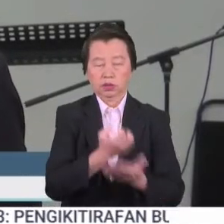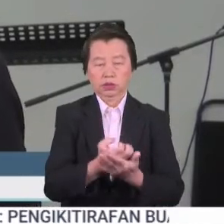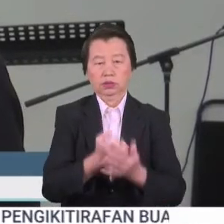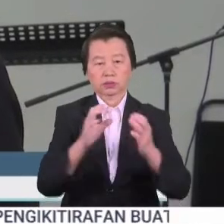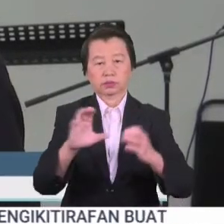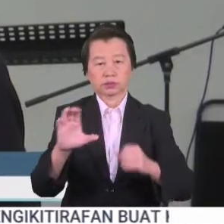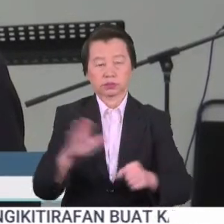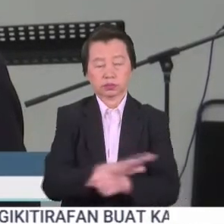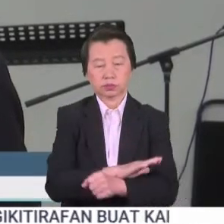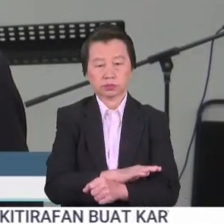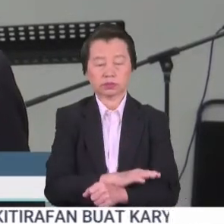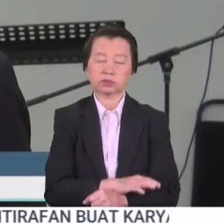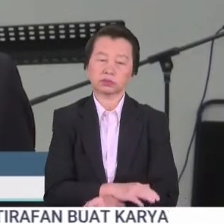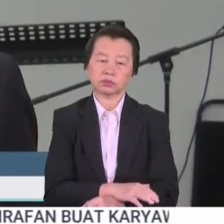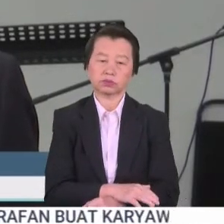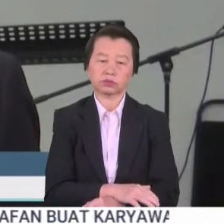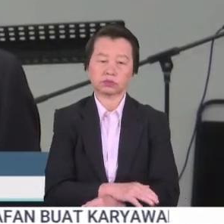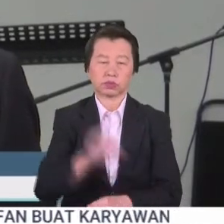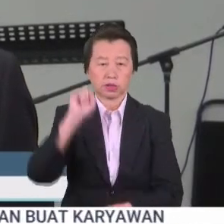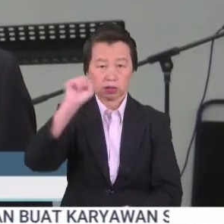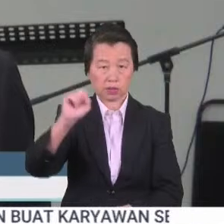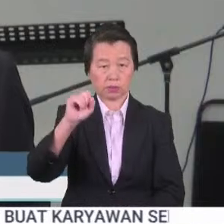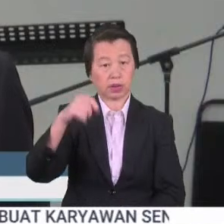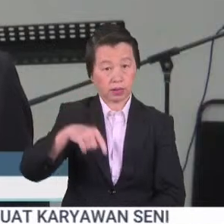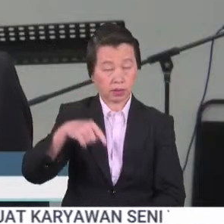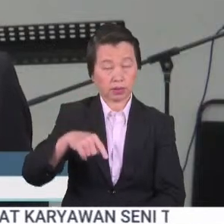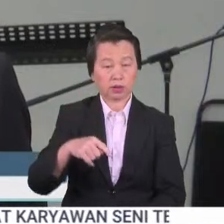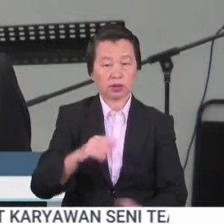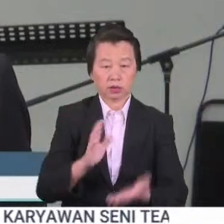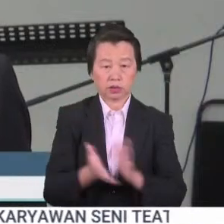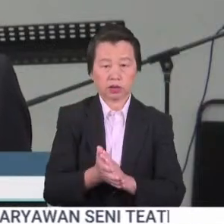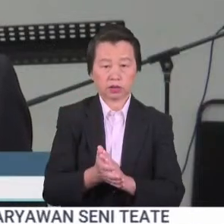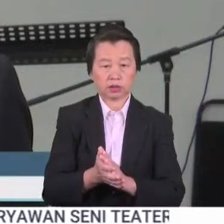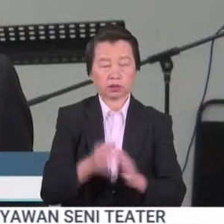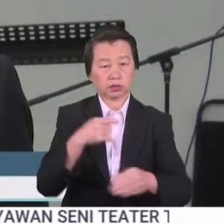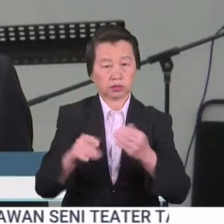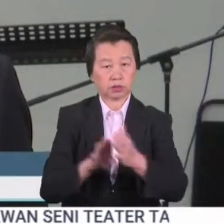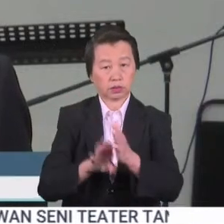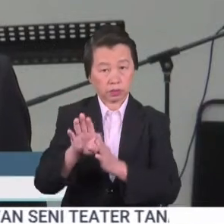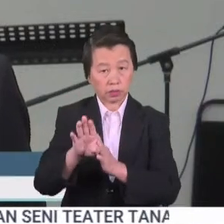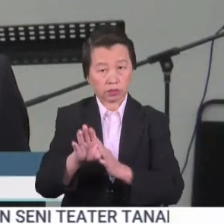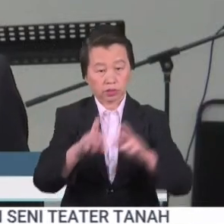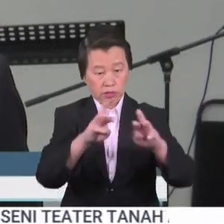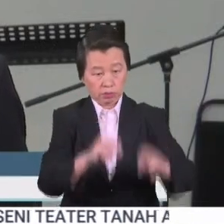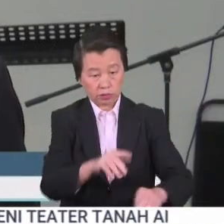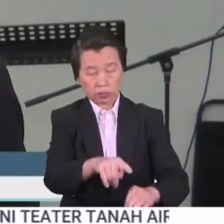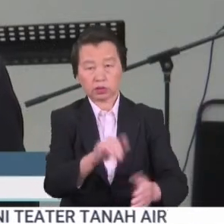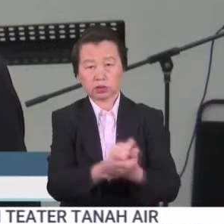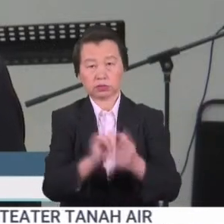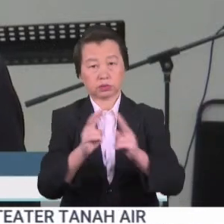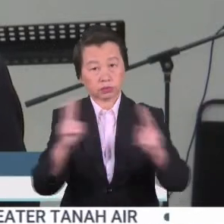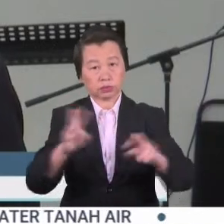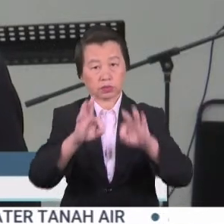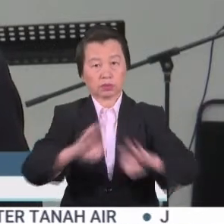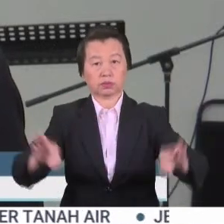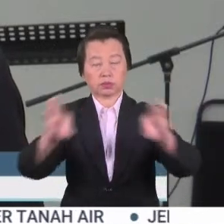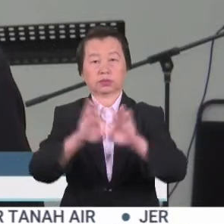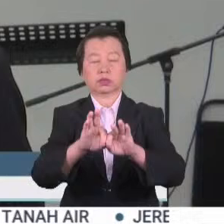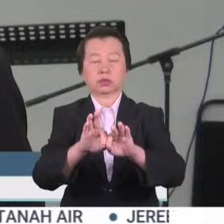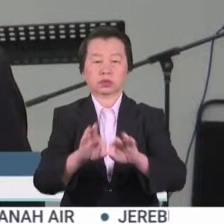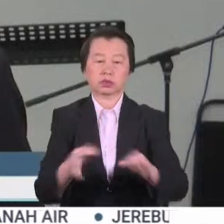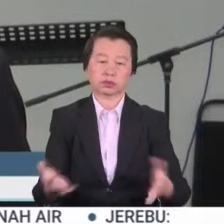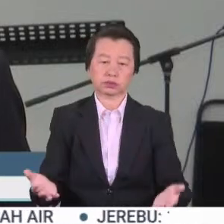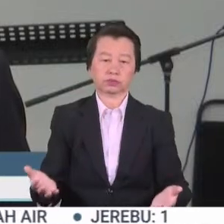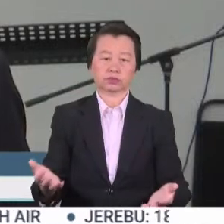keseluruhan nya er di negeri Sabah ini khususnya maka soal-soal pembangunan sumber manusia itu menjadi sesuatu yang sangat penting